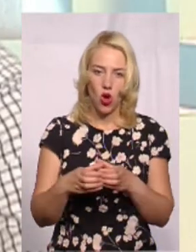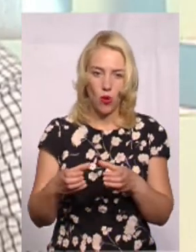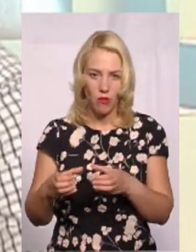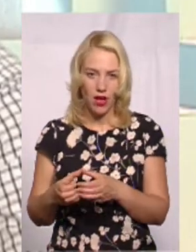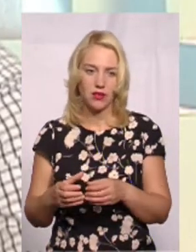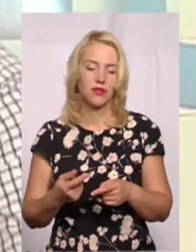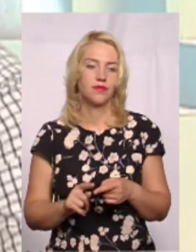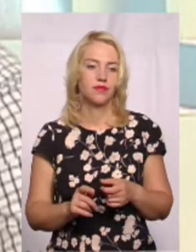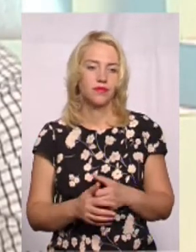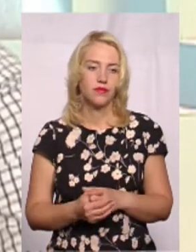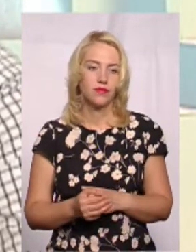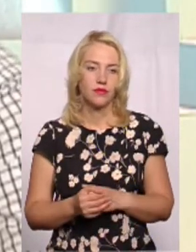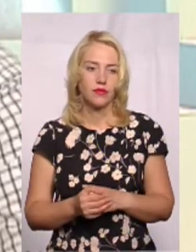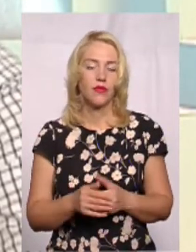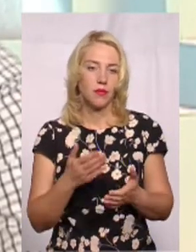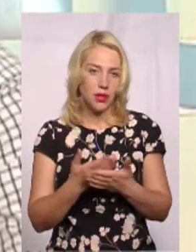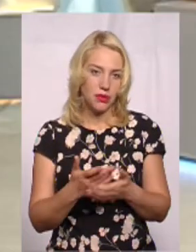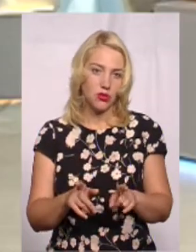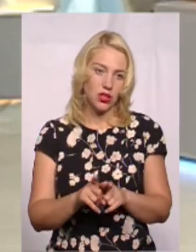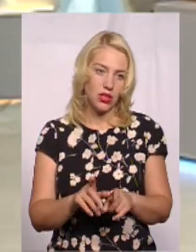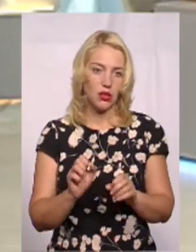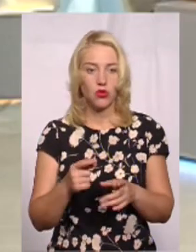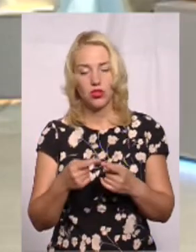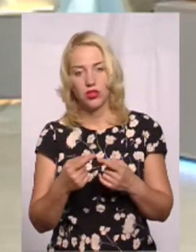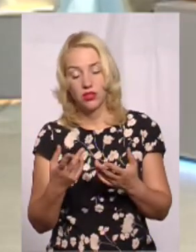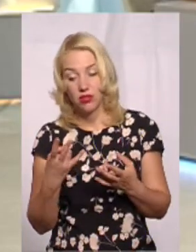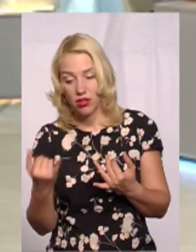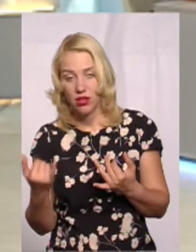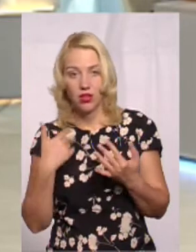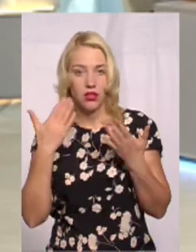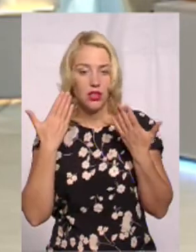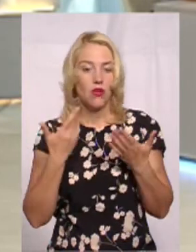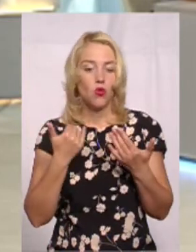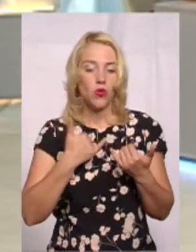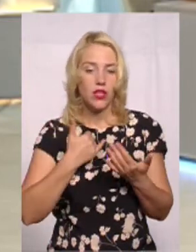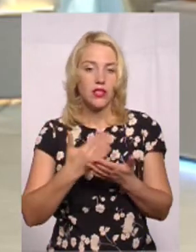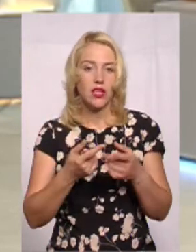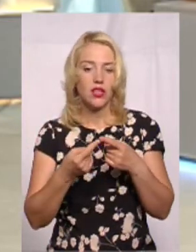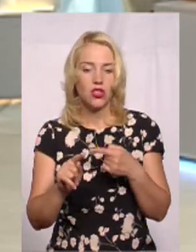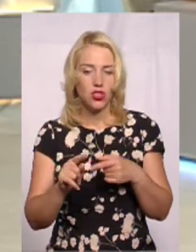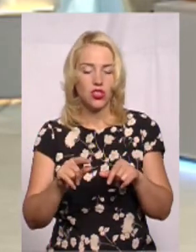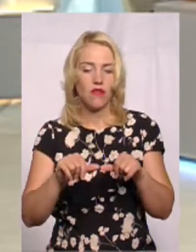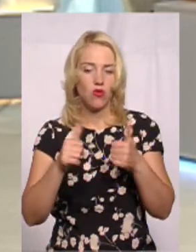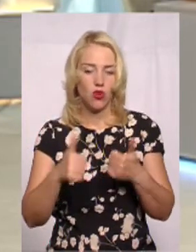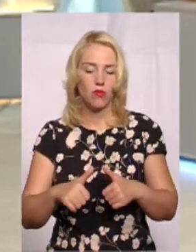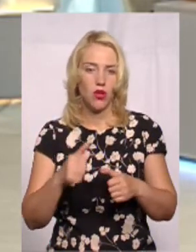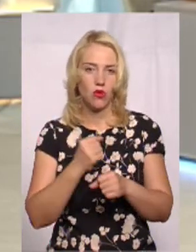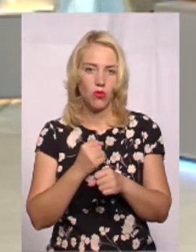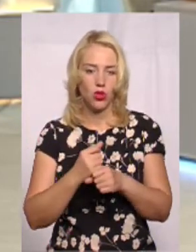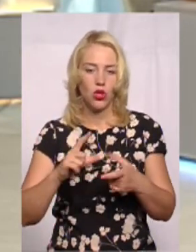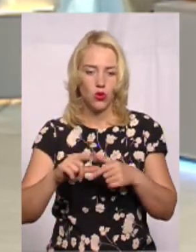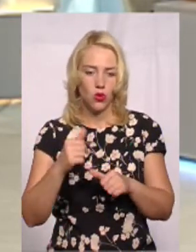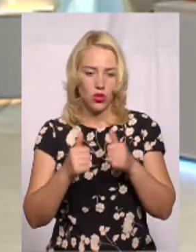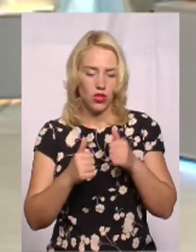приблизно так, як пан Андрій шукав, так? Приблизно так, а може ні. У нас є ще інша форма роботи, як турніри. Ми вишукуємо кошти